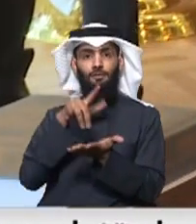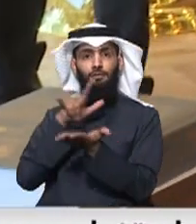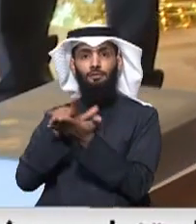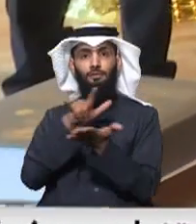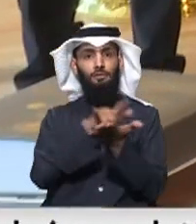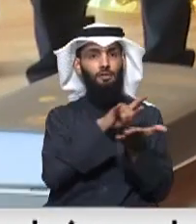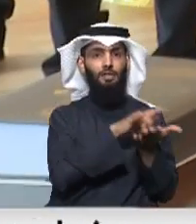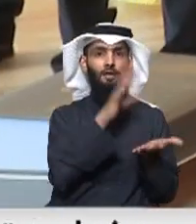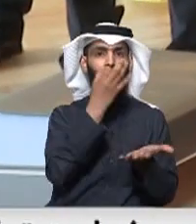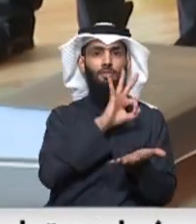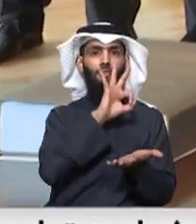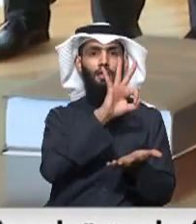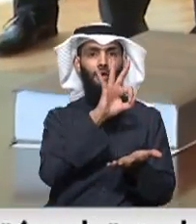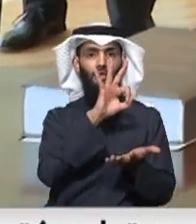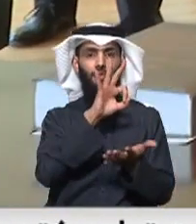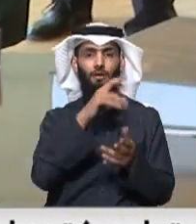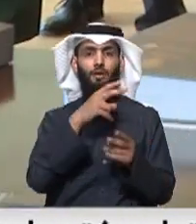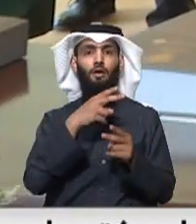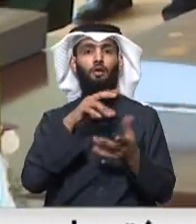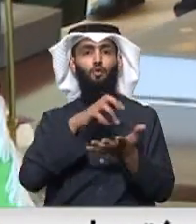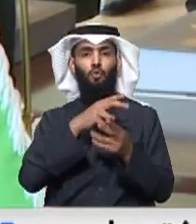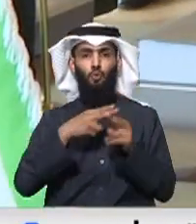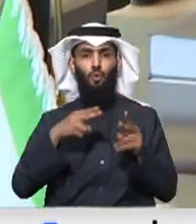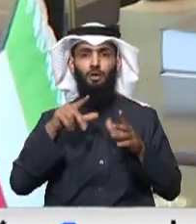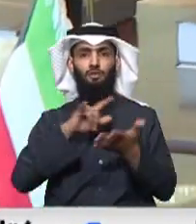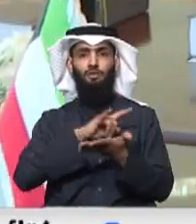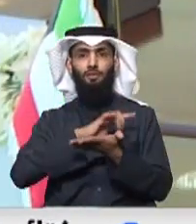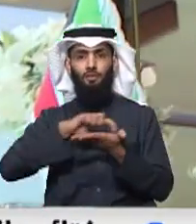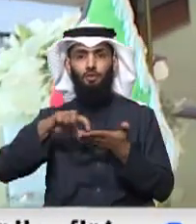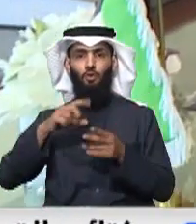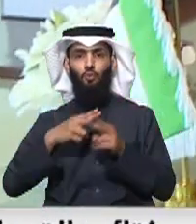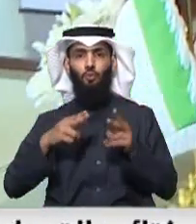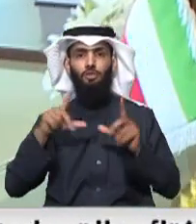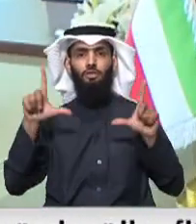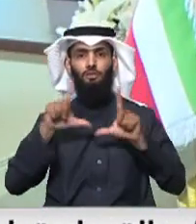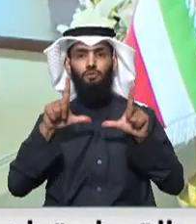مطار الكويت الدولي. رائد الشمري لتلفزيون دولة الكويت.